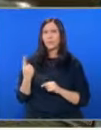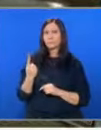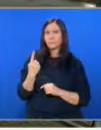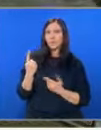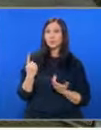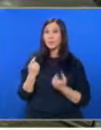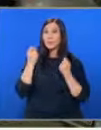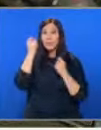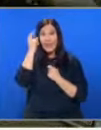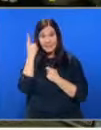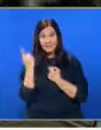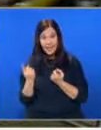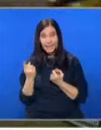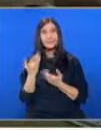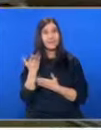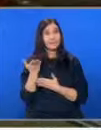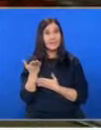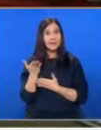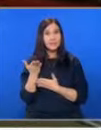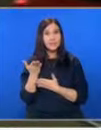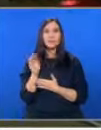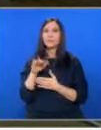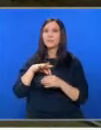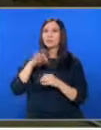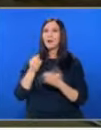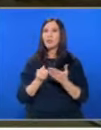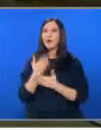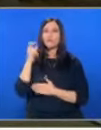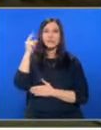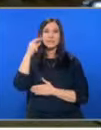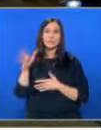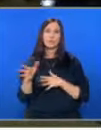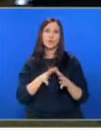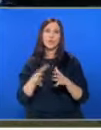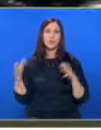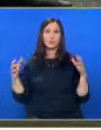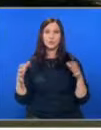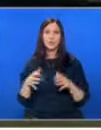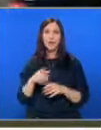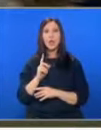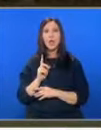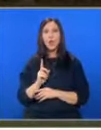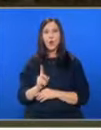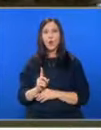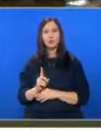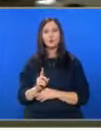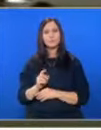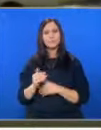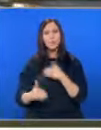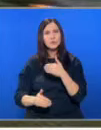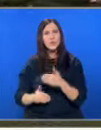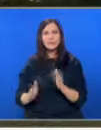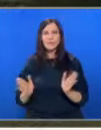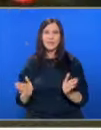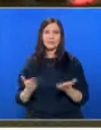по-екзотичните идеи падат и тези да бъде избран нов председател на Народното събрание, който вследствие да